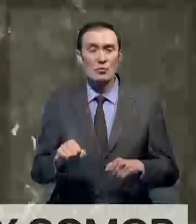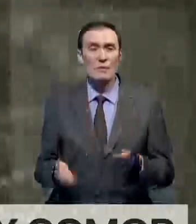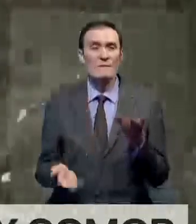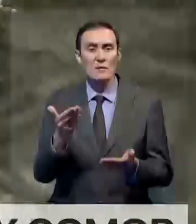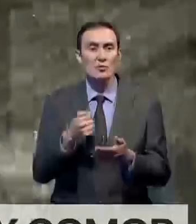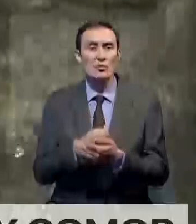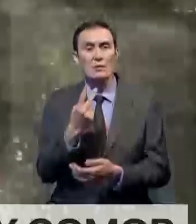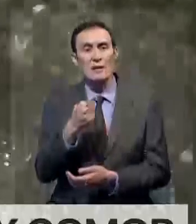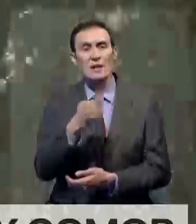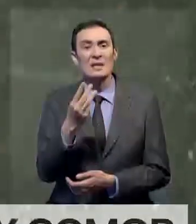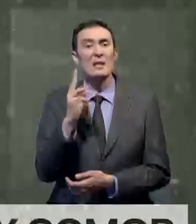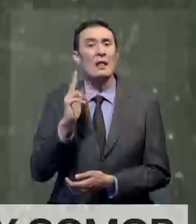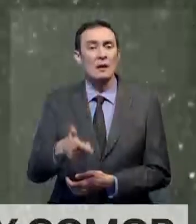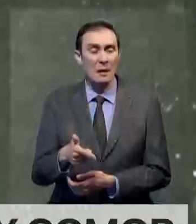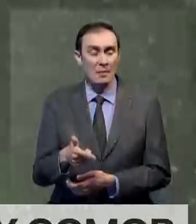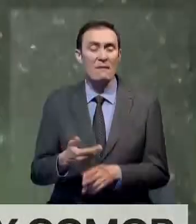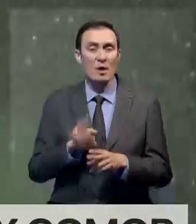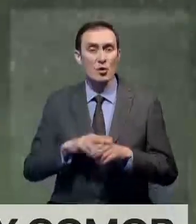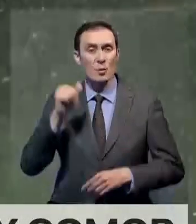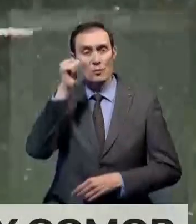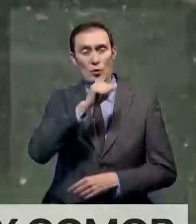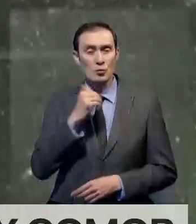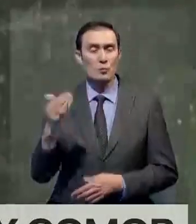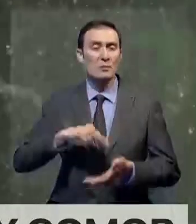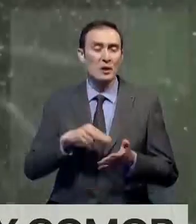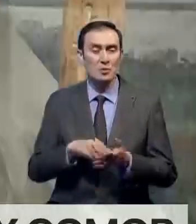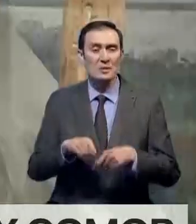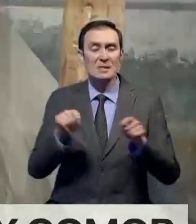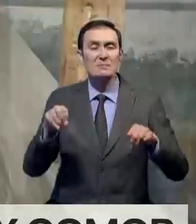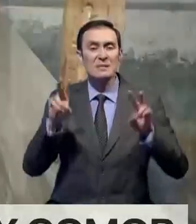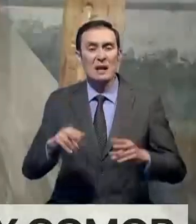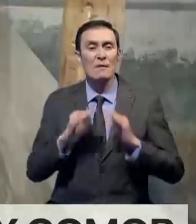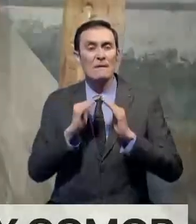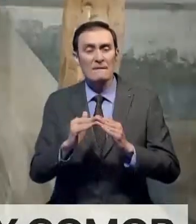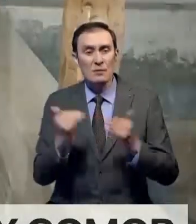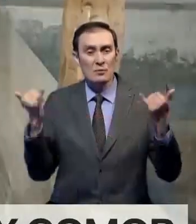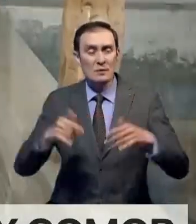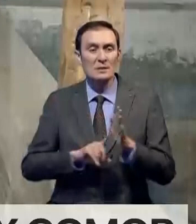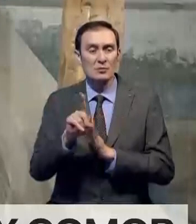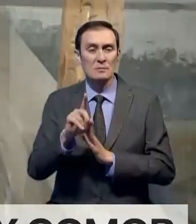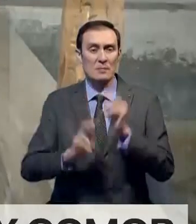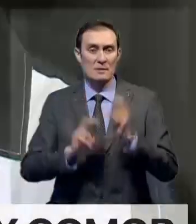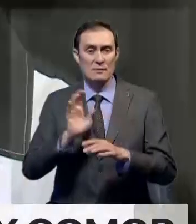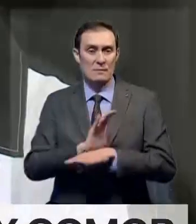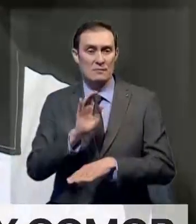в весе до 2-3 килограммов. В этом году рыбовод намерен создать специальную ферму и запустить производство.